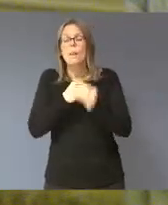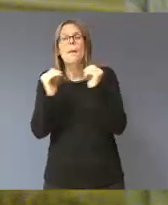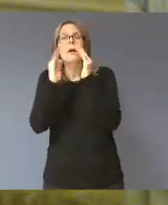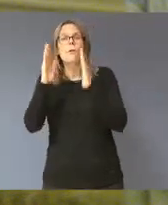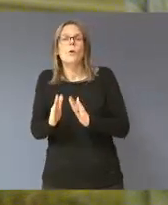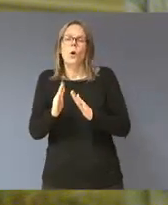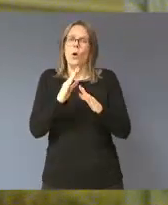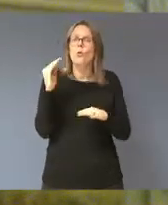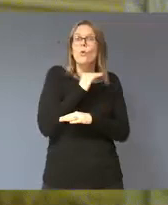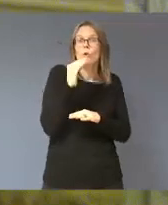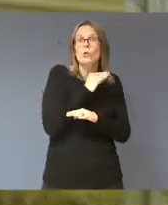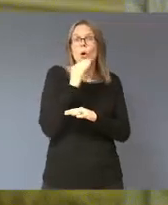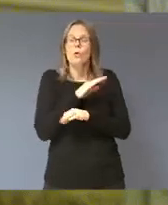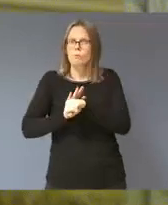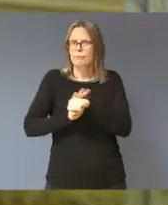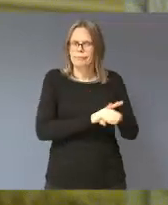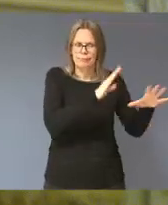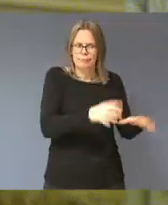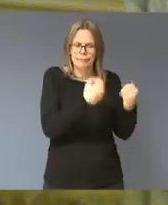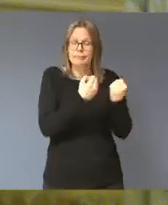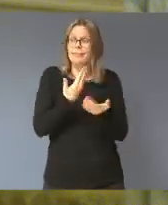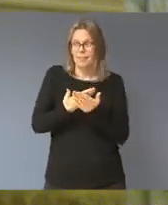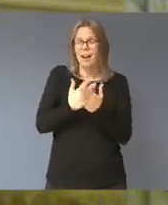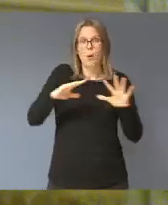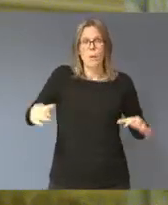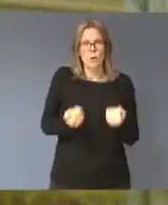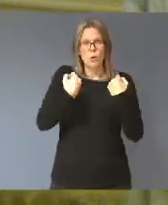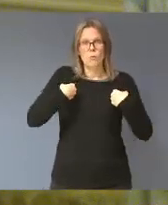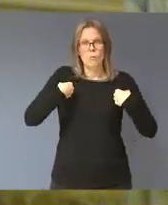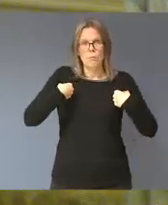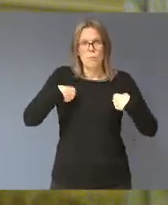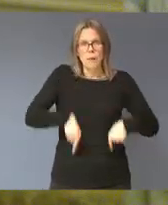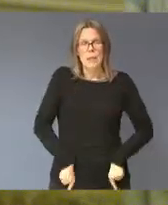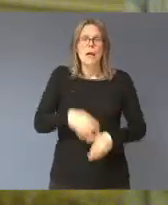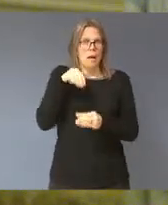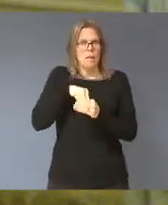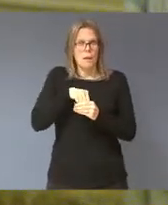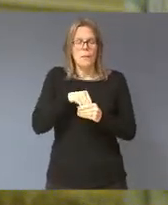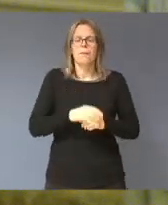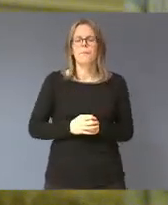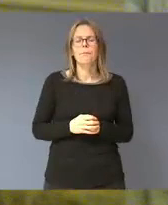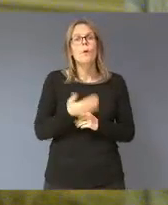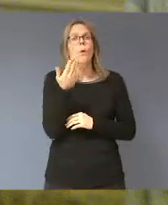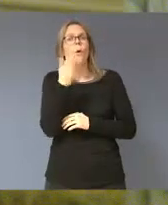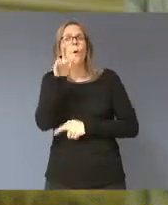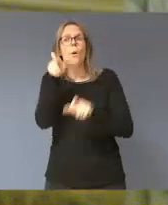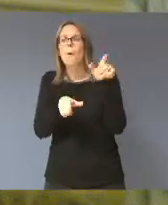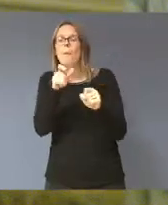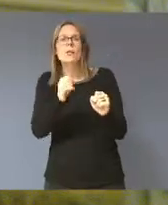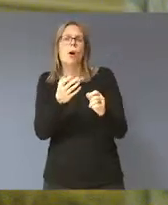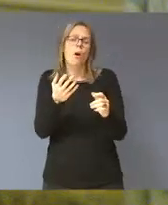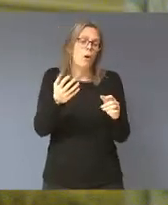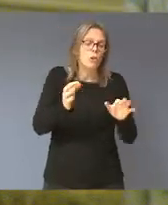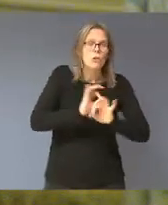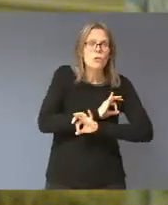d'asile sont de la compétence du ministère de l'Intérieur. Et concernant toutes les autres personnes qui se trouveraient sans domicile,